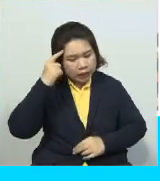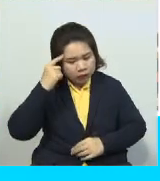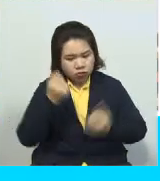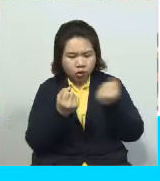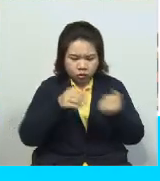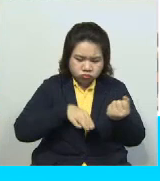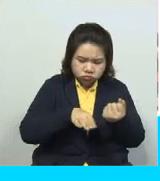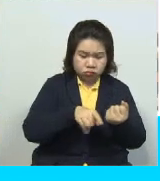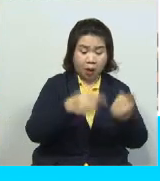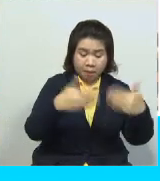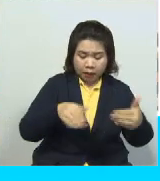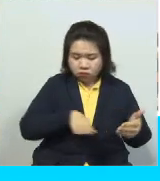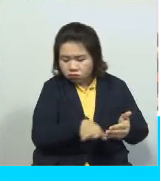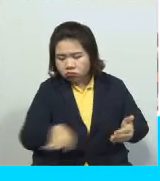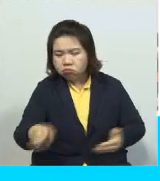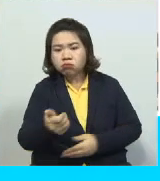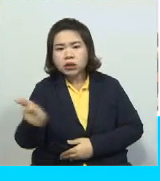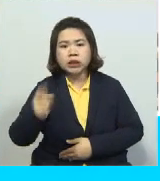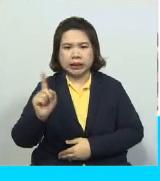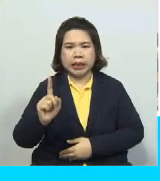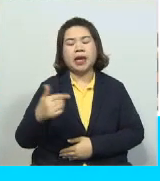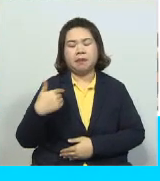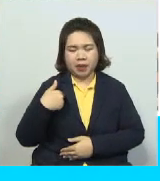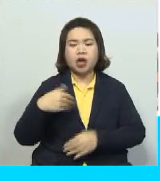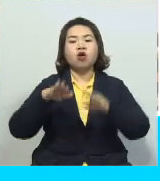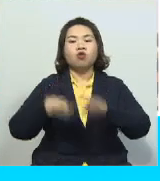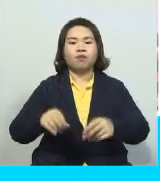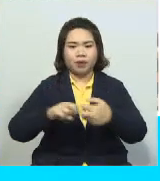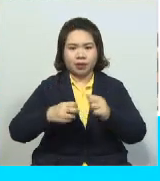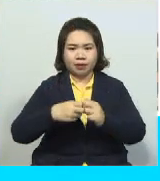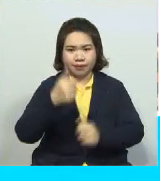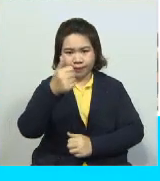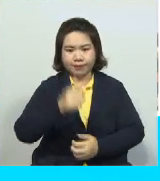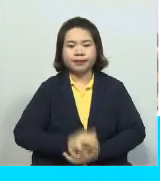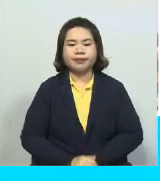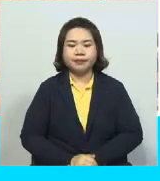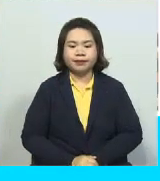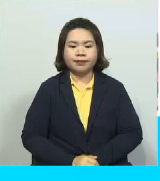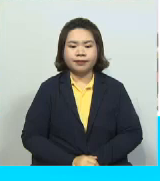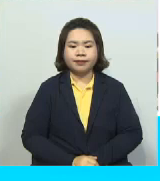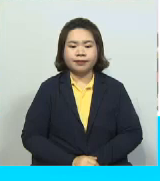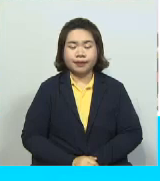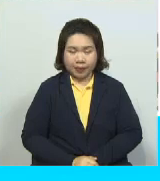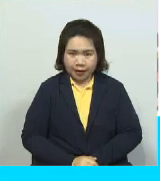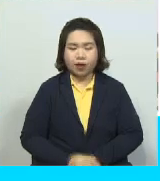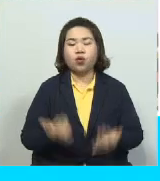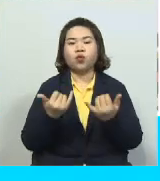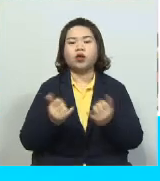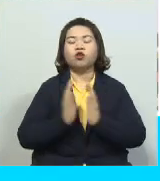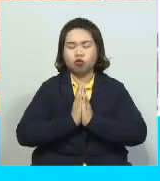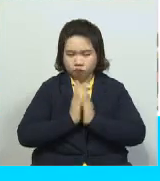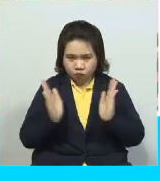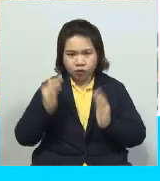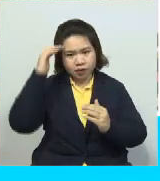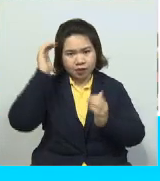การเดินทางเพื่อให้ได้รับผลกระทบทั้งด้านปัญหาการจราจรน้อยที่สุดครับ ค่ะค่ะวันนี้ขอขอบคุณนะคะท่านรองผู้บัญชา